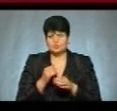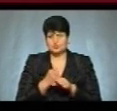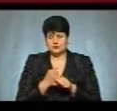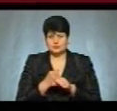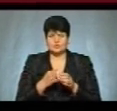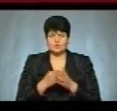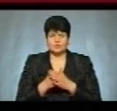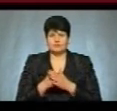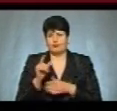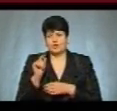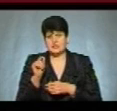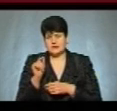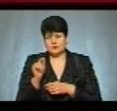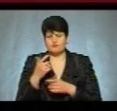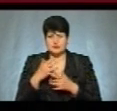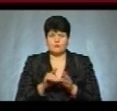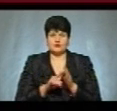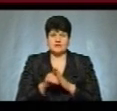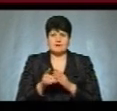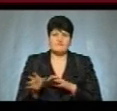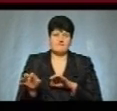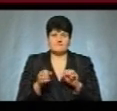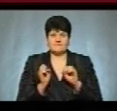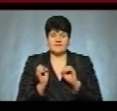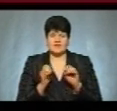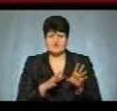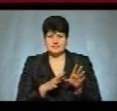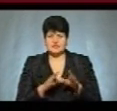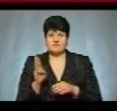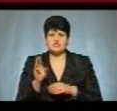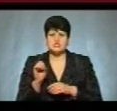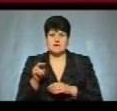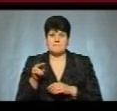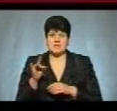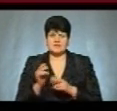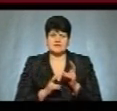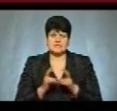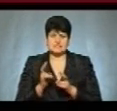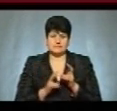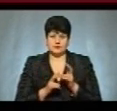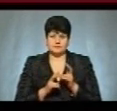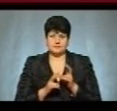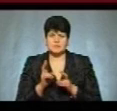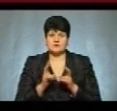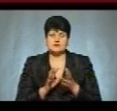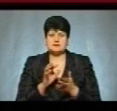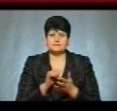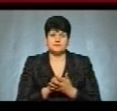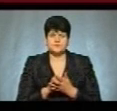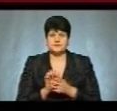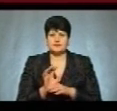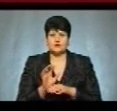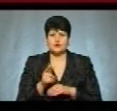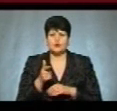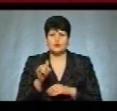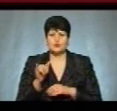що з понеділка ми вже почнемо вивезення даних відходів на Шепетівський завод. Підприємство займалося виготовленням